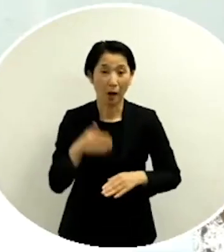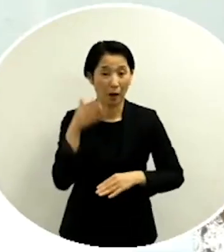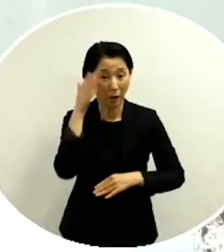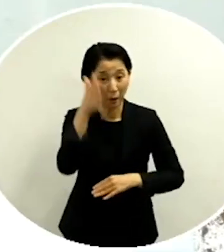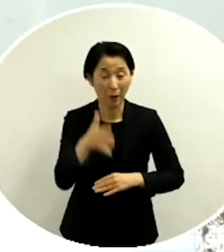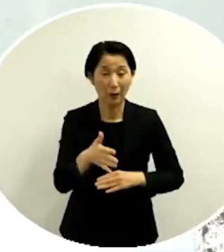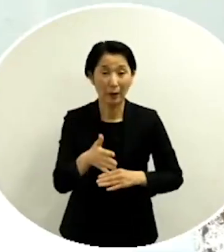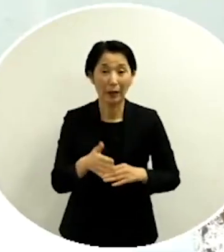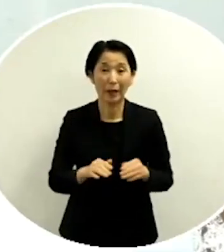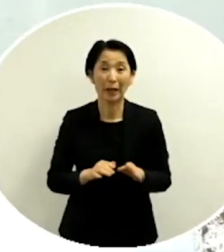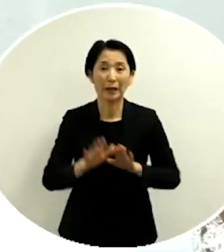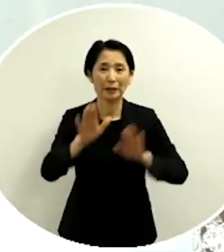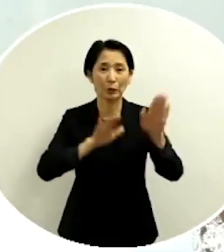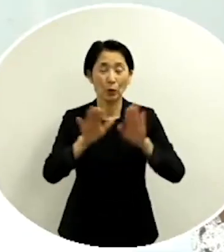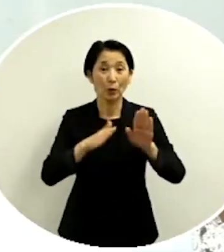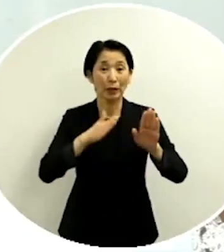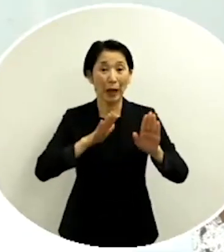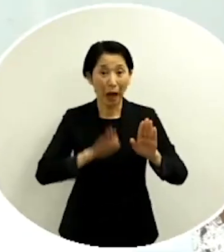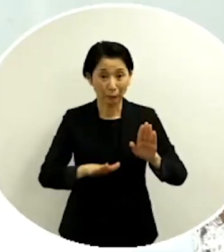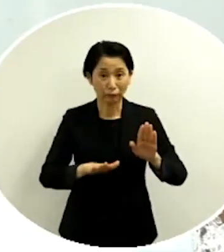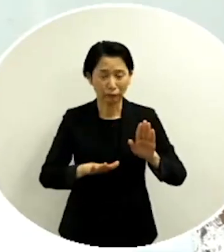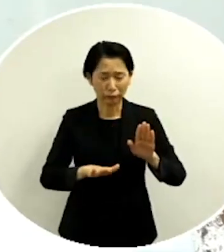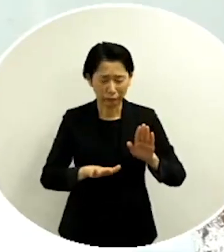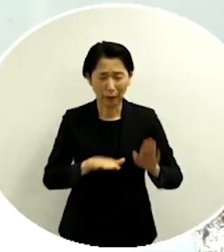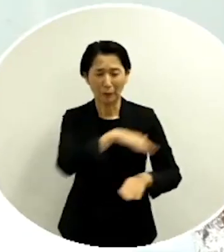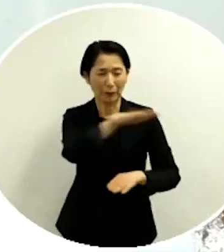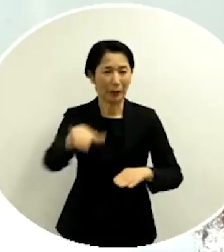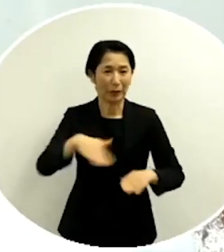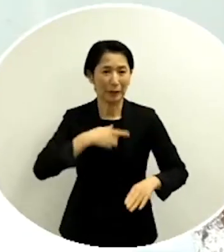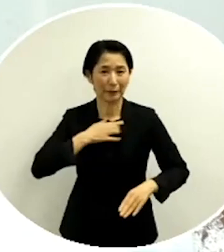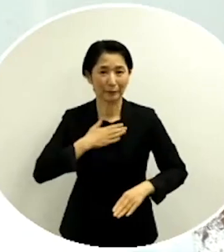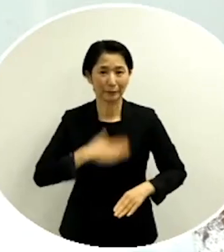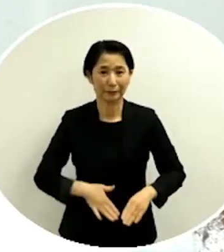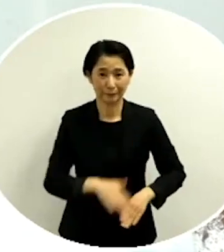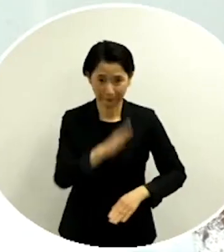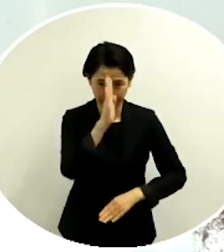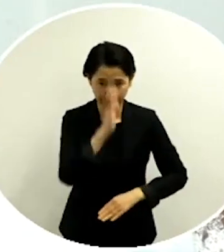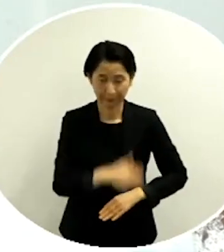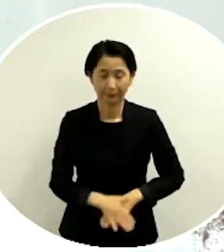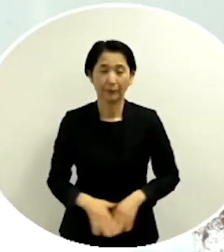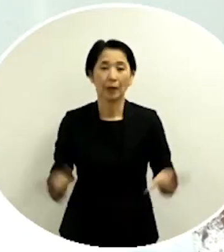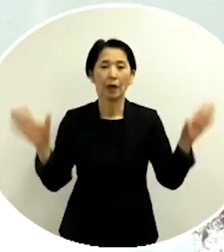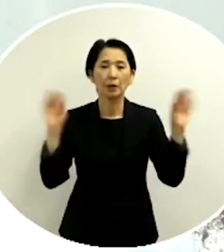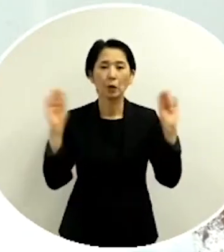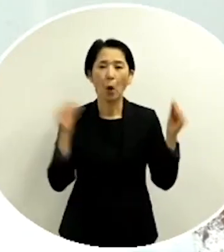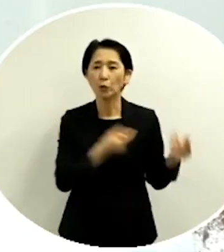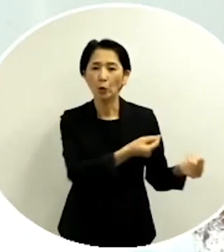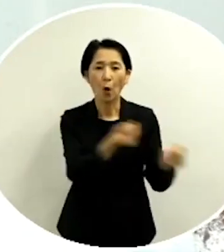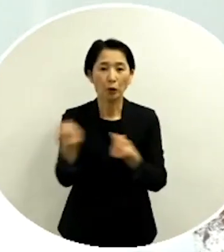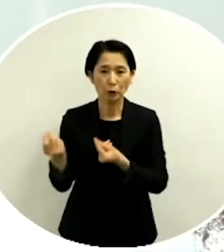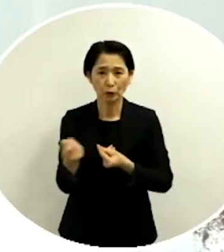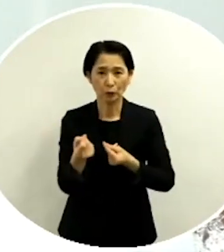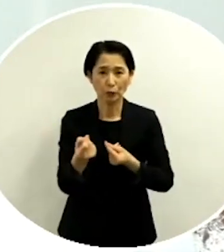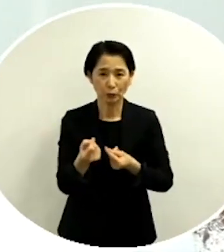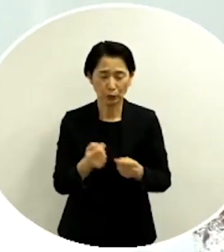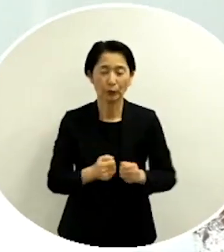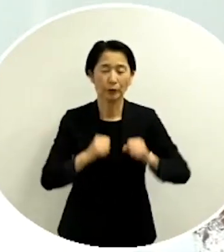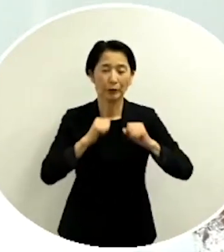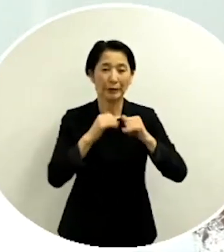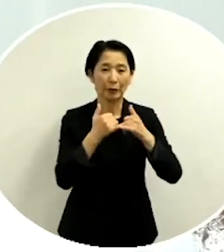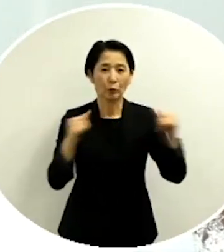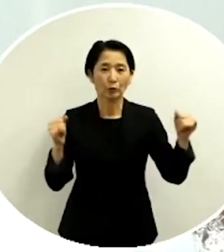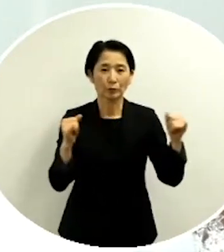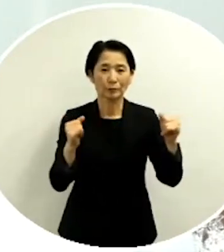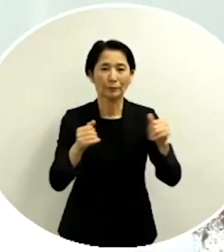ているということですねぜひ皆さんにはご理解いただきたいと思います情報共有と住民参加これが